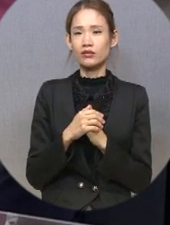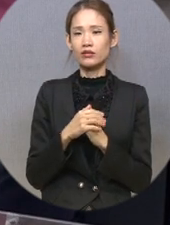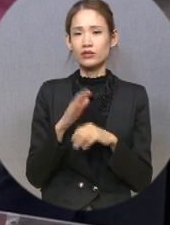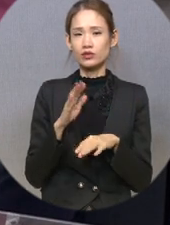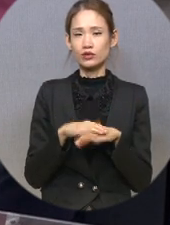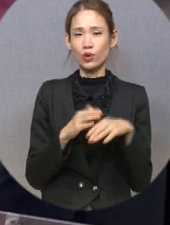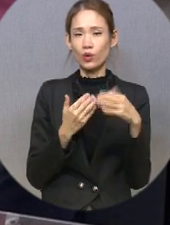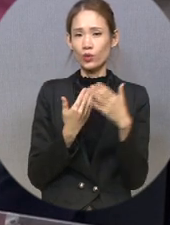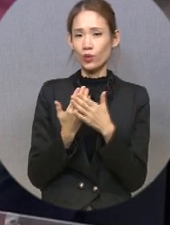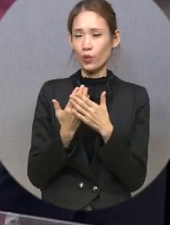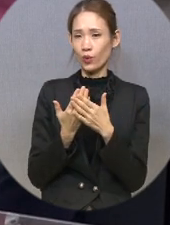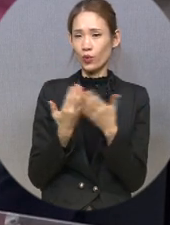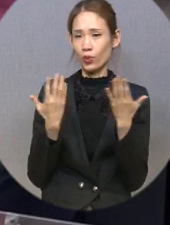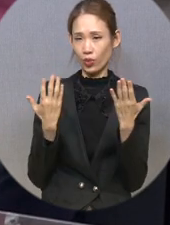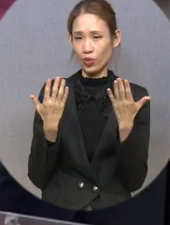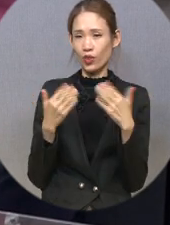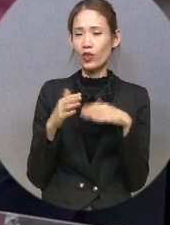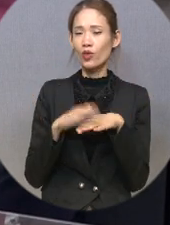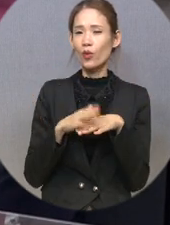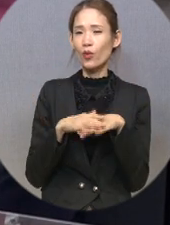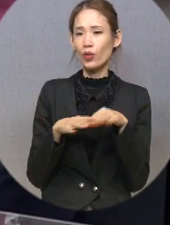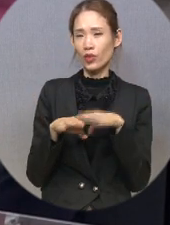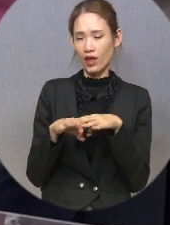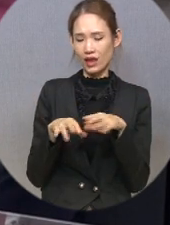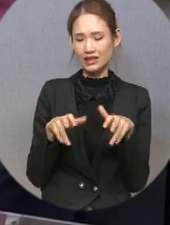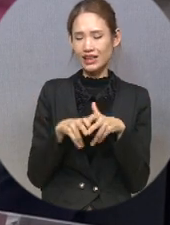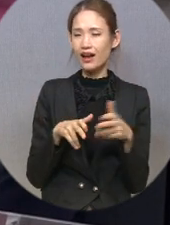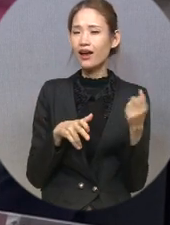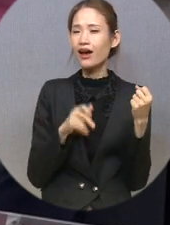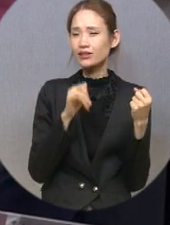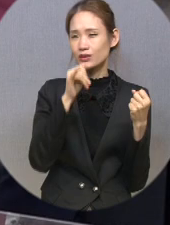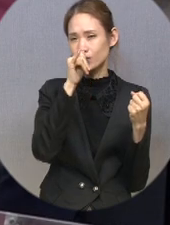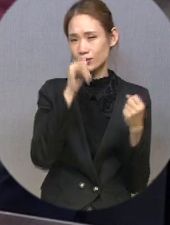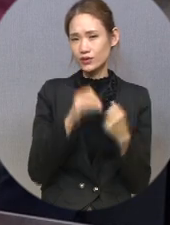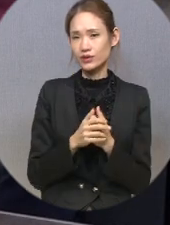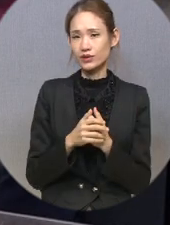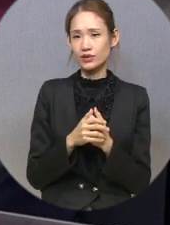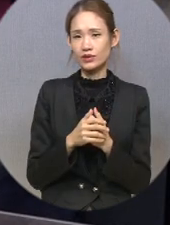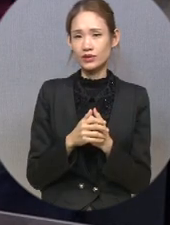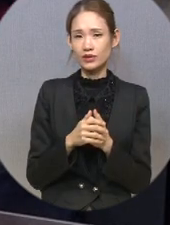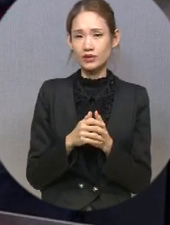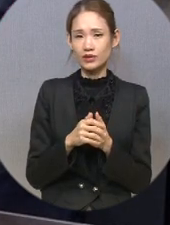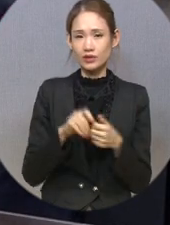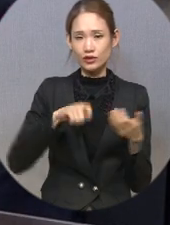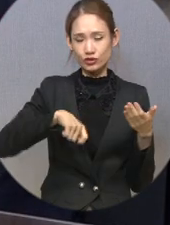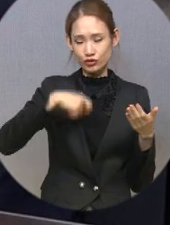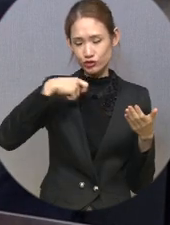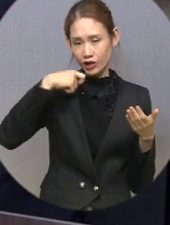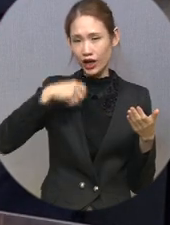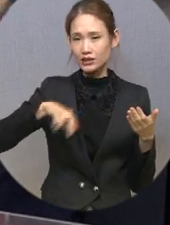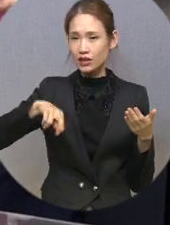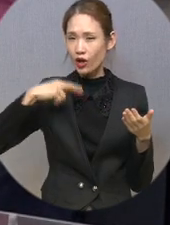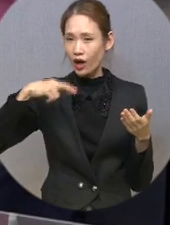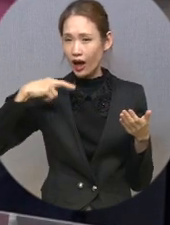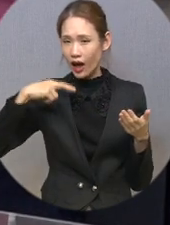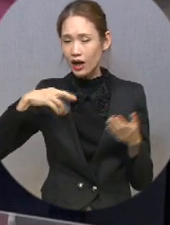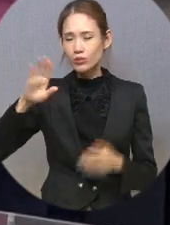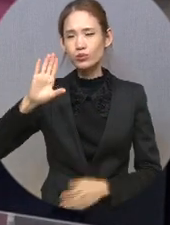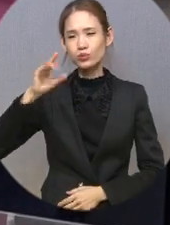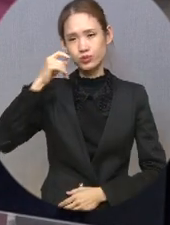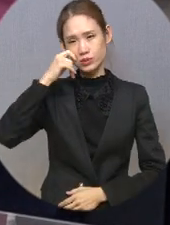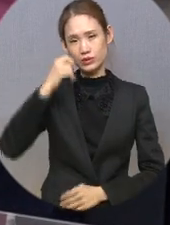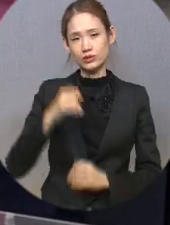손이 이제 장애를 가지고 있었던 친구입니다. 그러니까 숟가락도 젓가락도 자유롭지 않았겠죠.